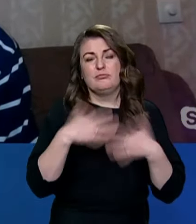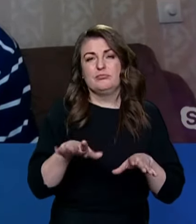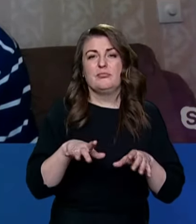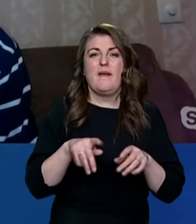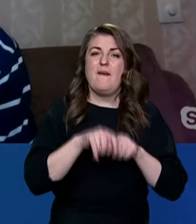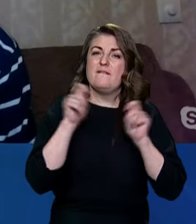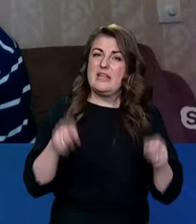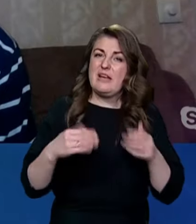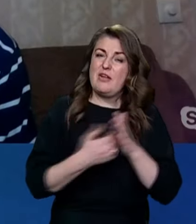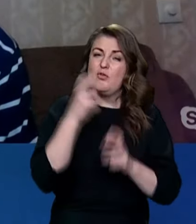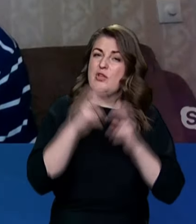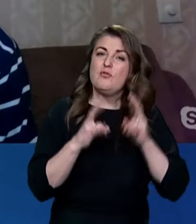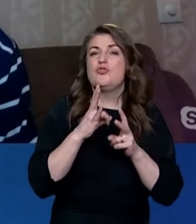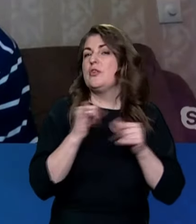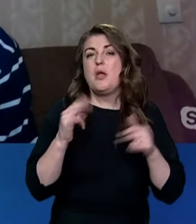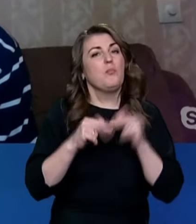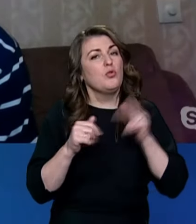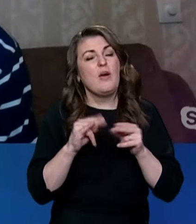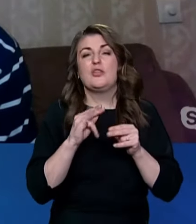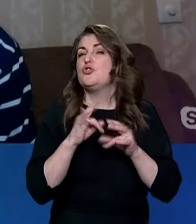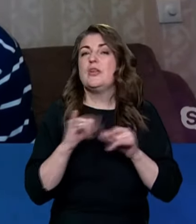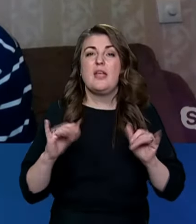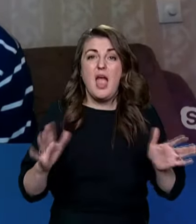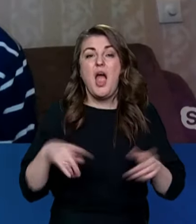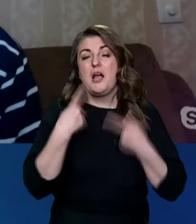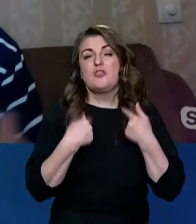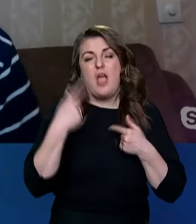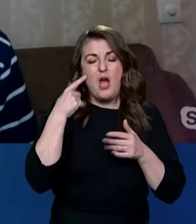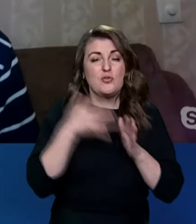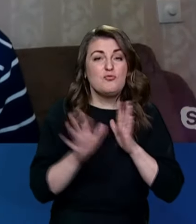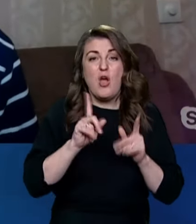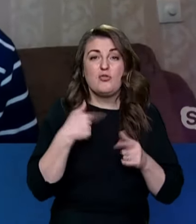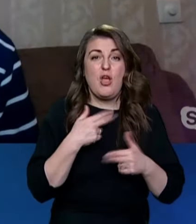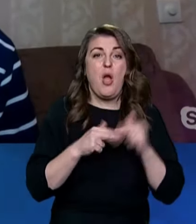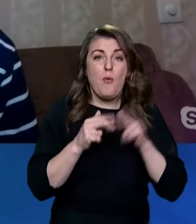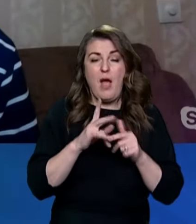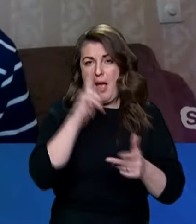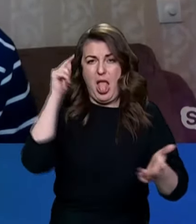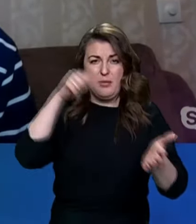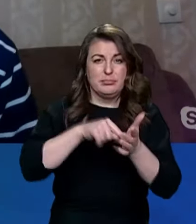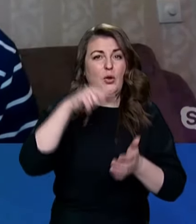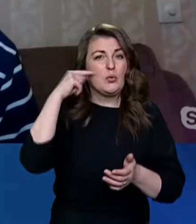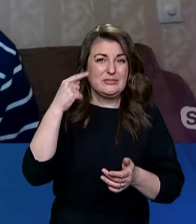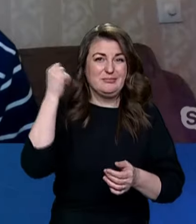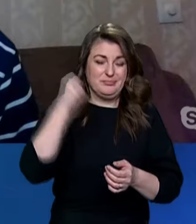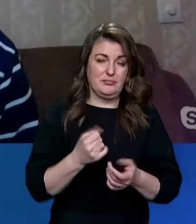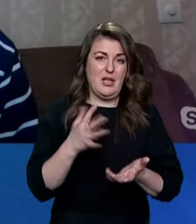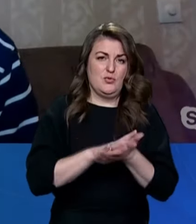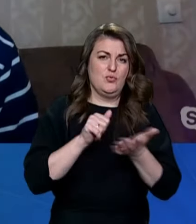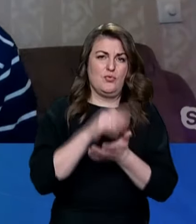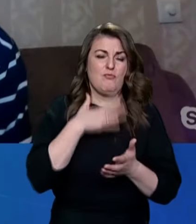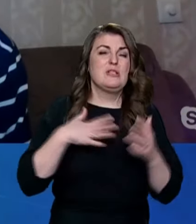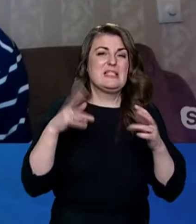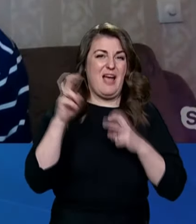відкривати новий завод чи ні, будувати чи ні. І каже, я розумів, що якщо я побудую, прилетить російський Онікс і зруйнує мій